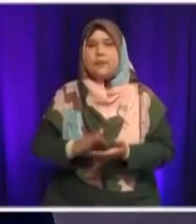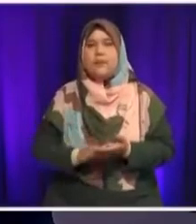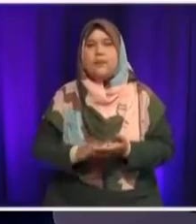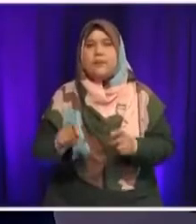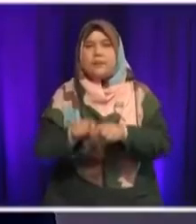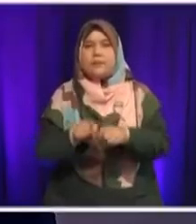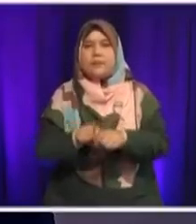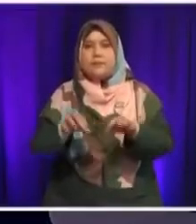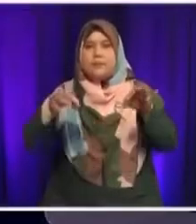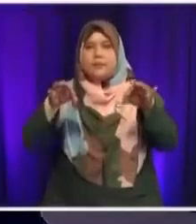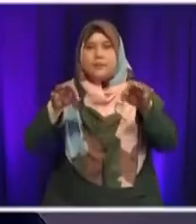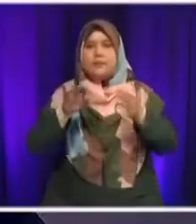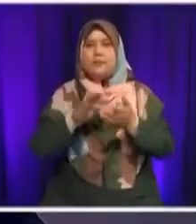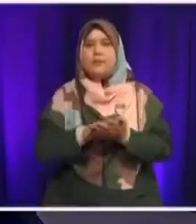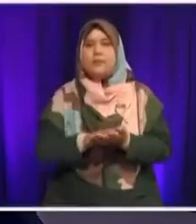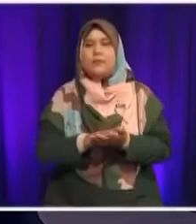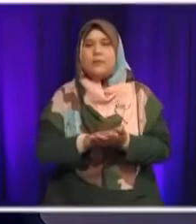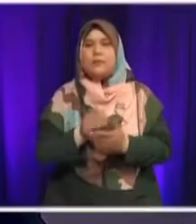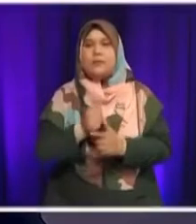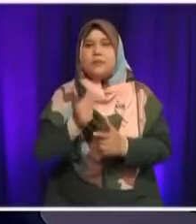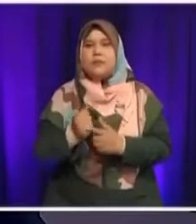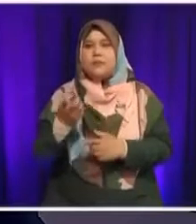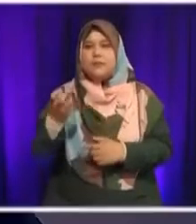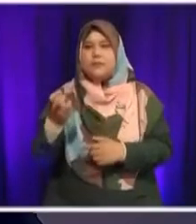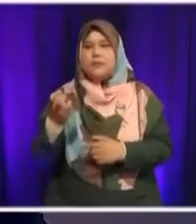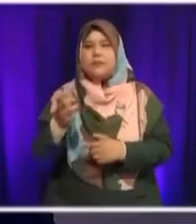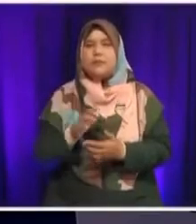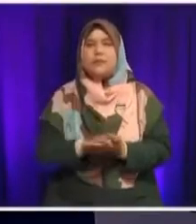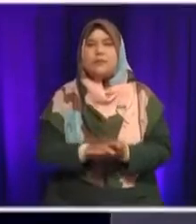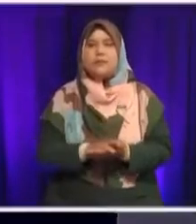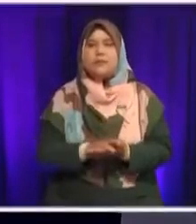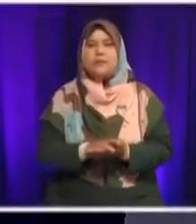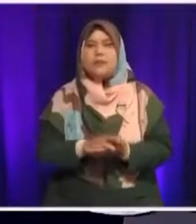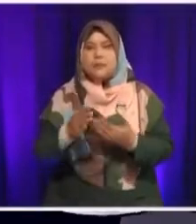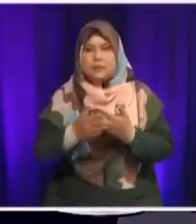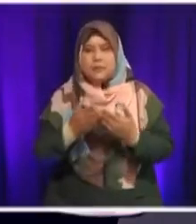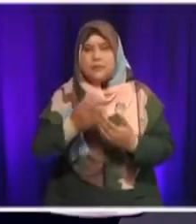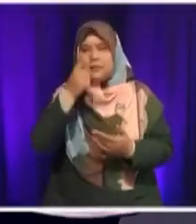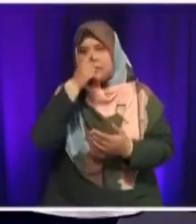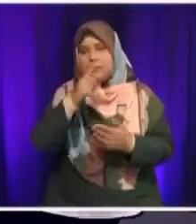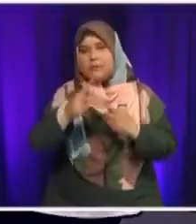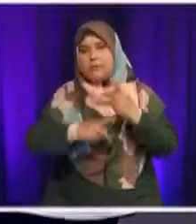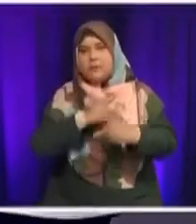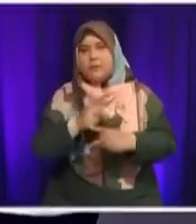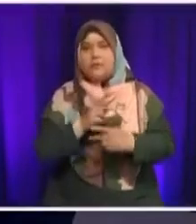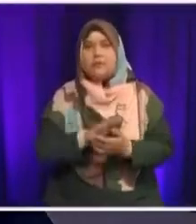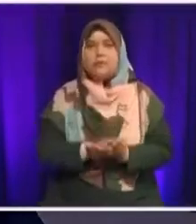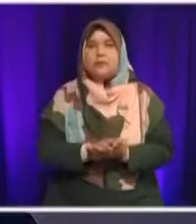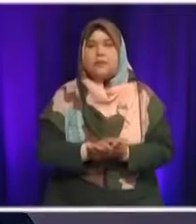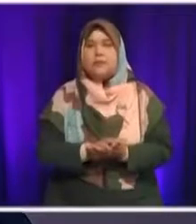plastik ataupun eee bahan keras bahan keras jadinya dia sedang untuk diproses nanti